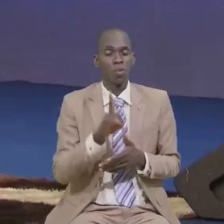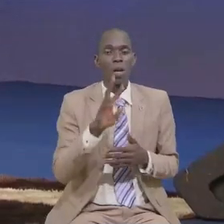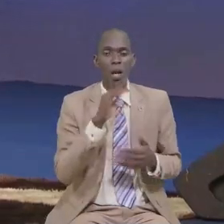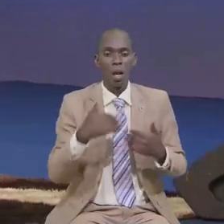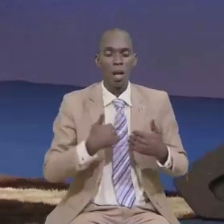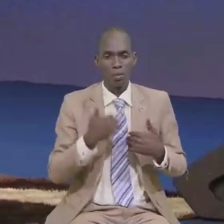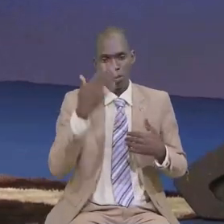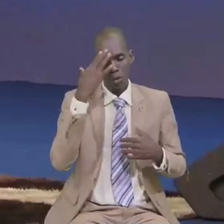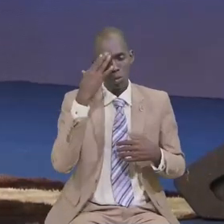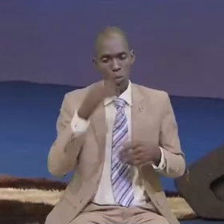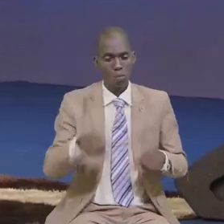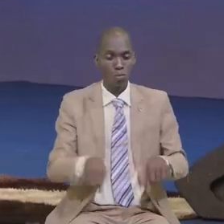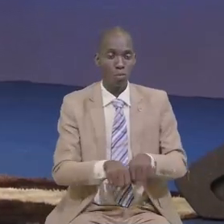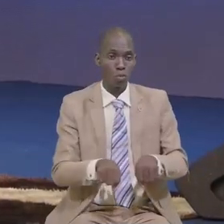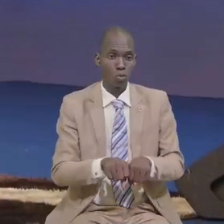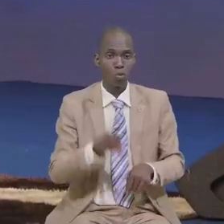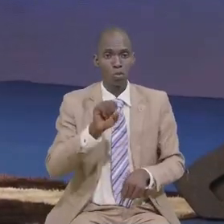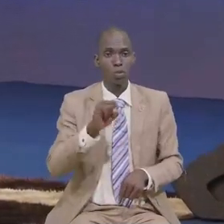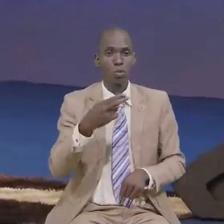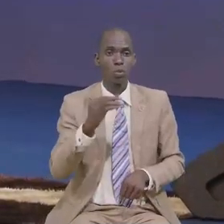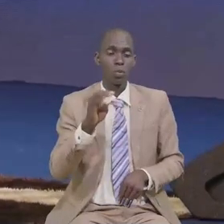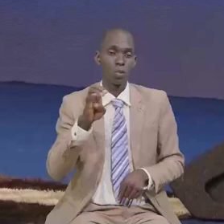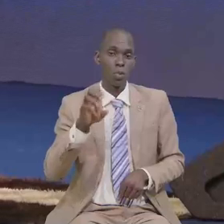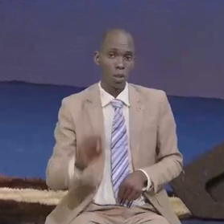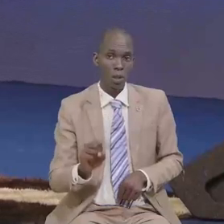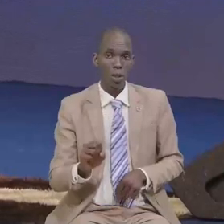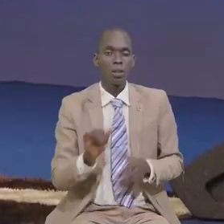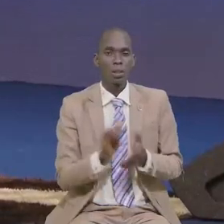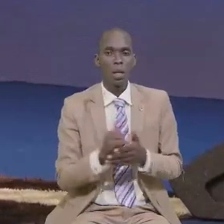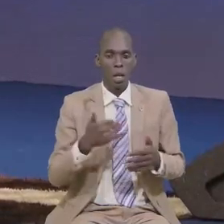des bottes ou bien des chaussures.